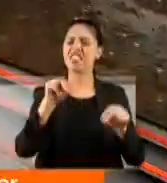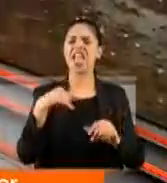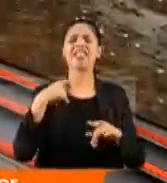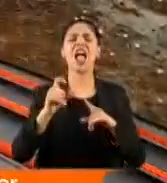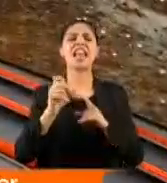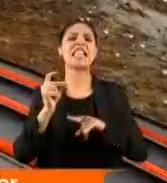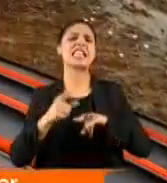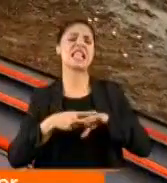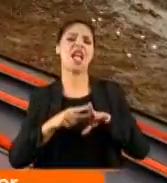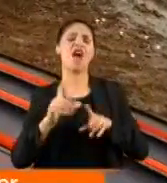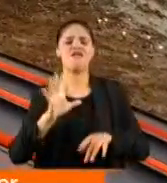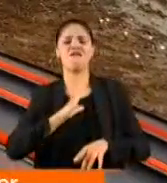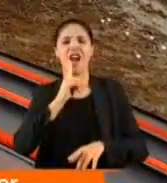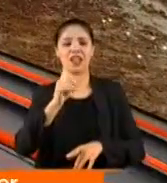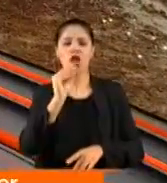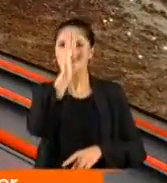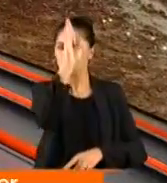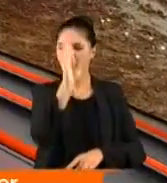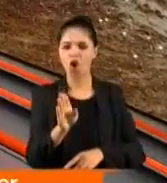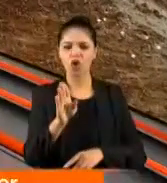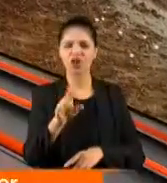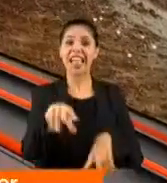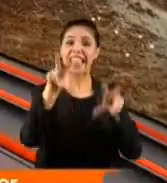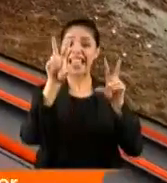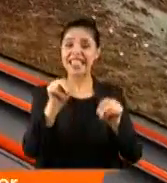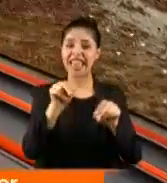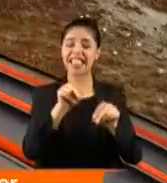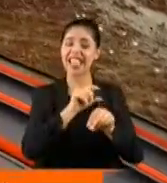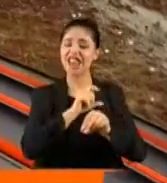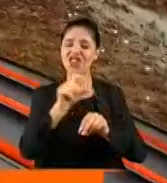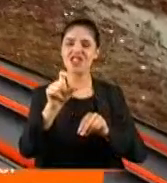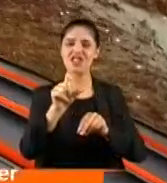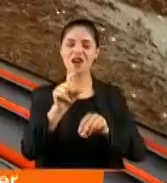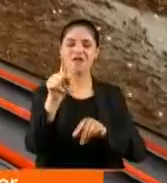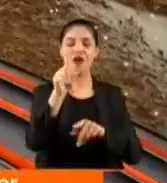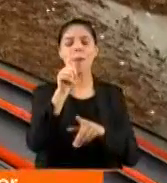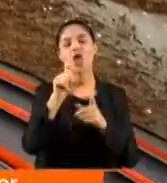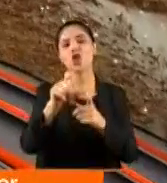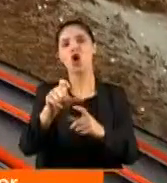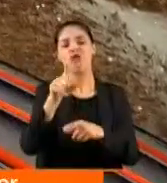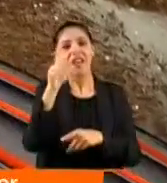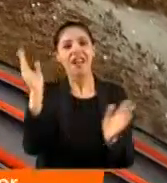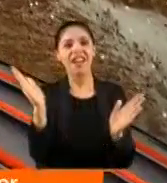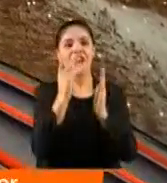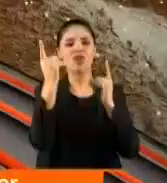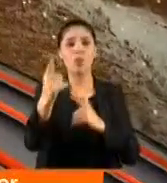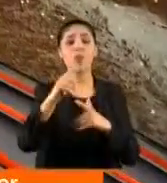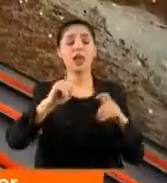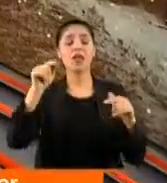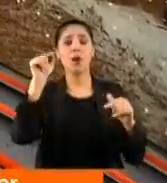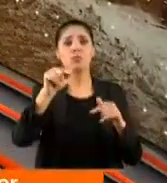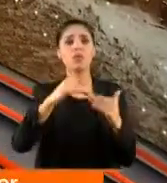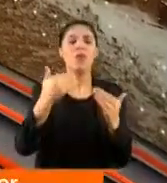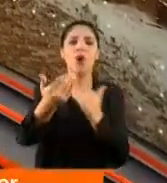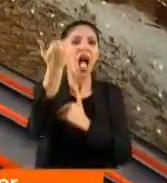dedi. Gerçekten de çok net ve yeterince bir cevap aslına bakarsanız bu soruya karşılık. Bugünkü gelişmeler bunlar ama bir de işin